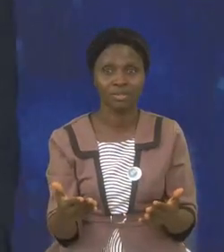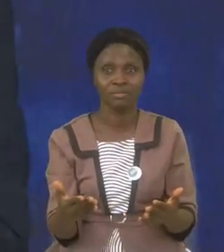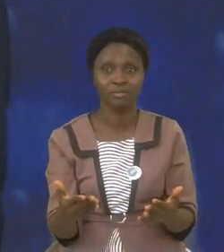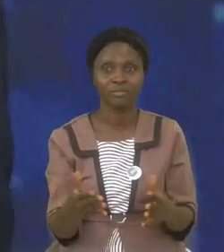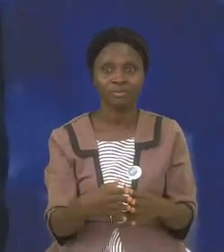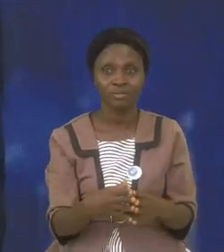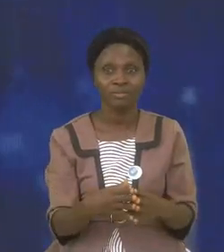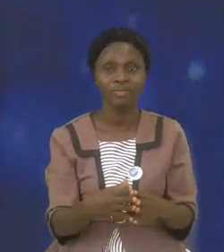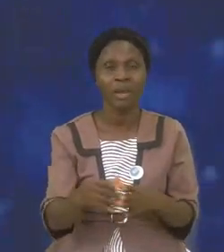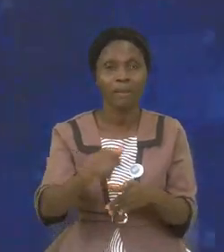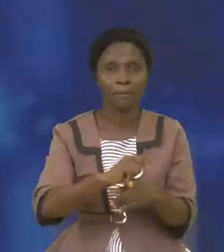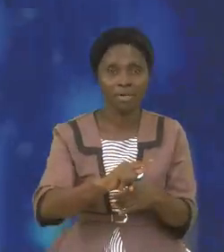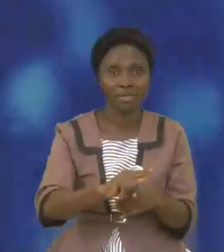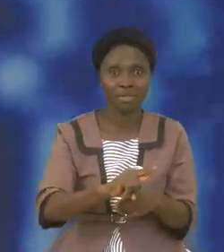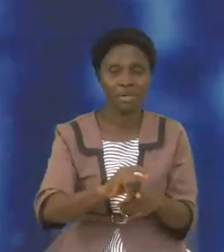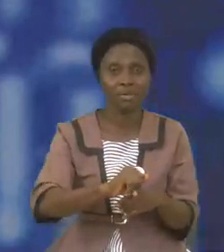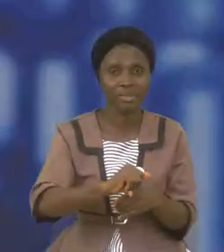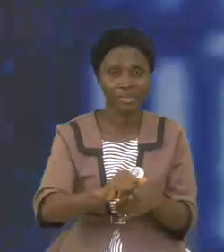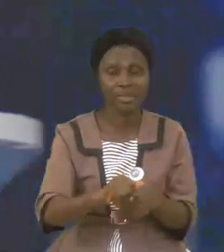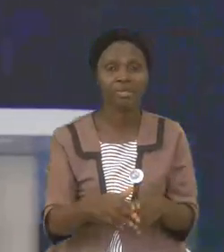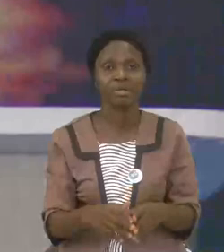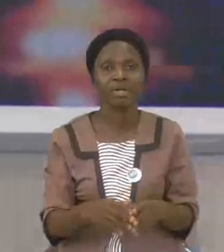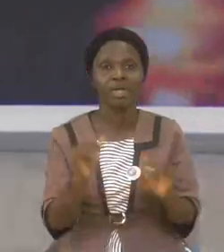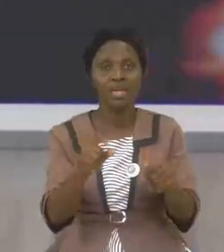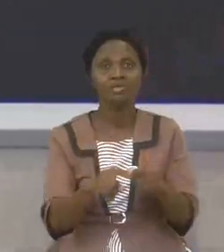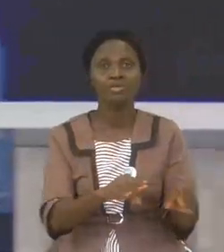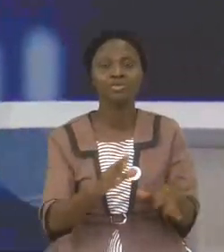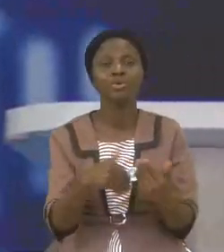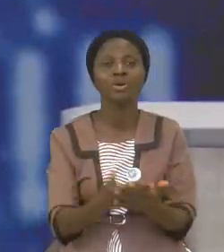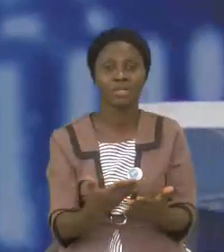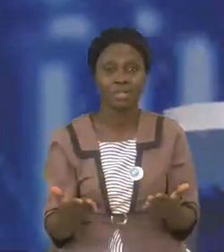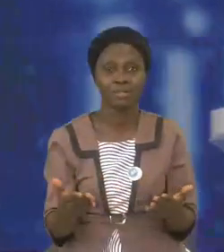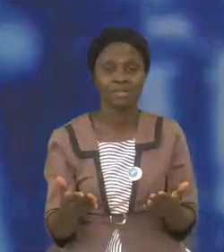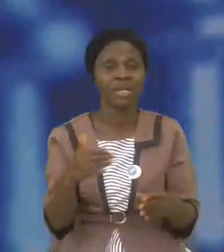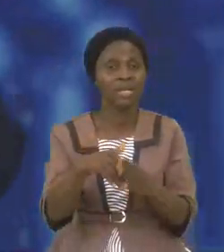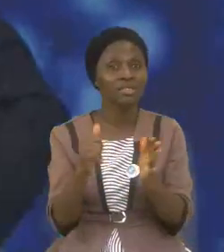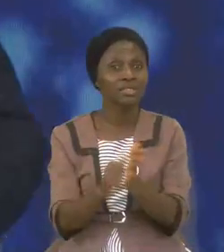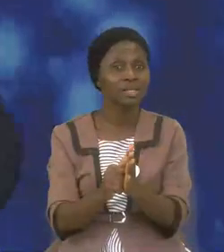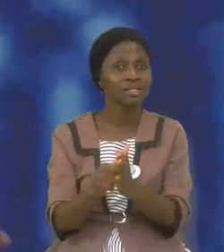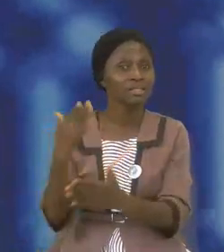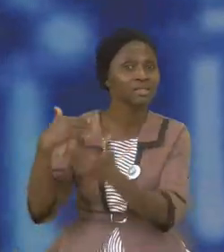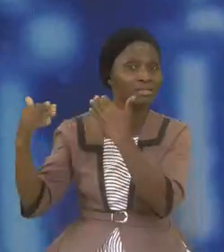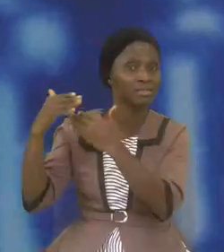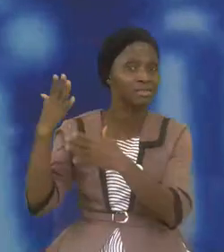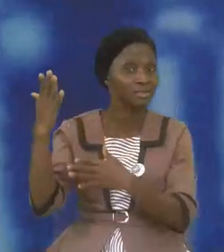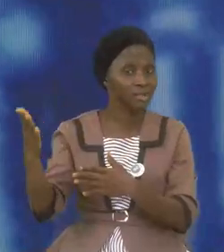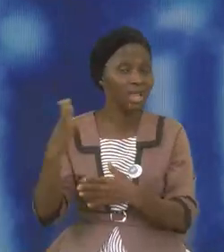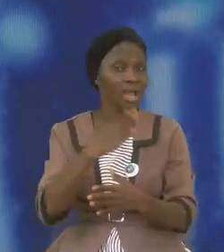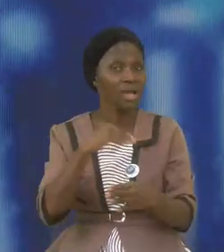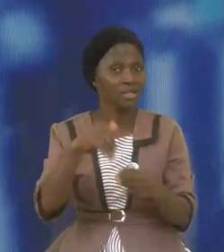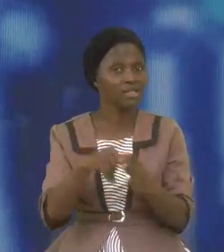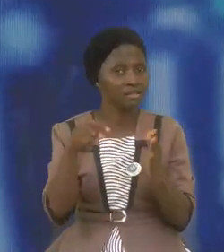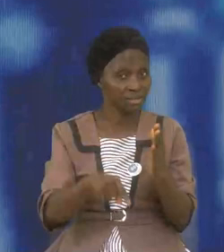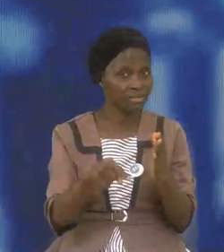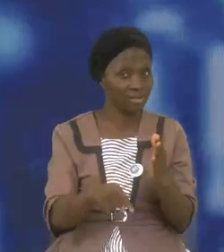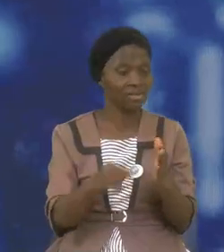Dieu qui est capable de faire les choses prophétiques et pratiques? Dieu qui est capable de faire les choses